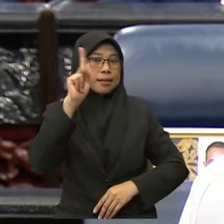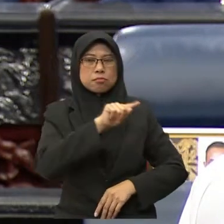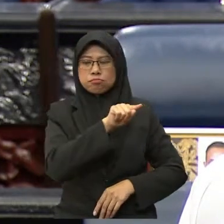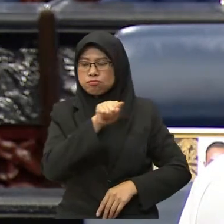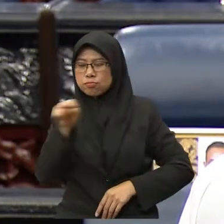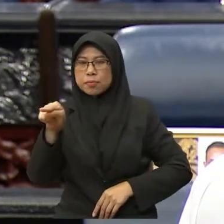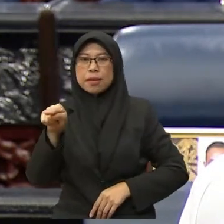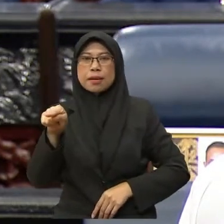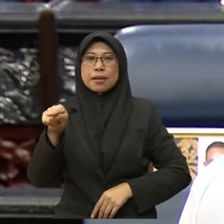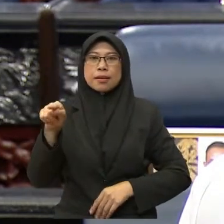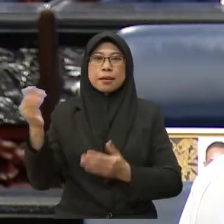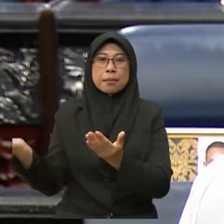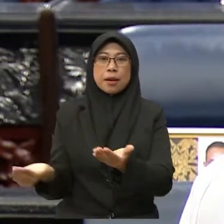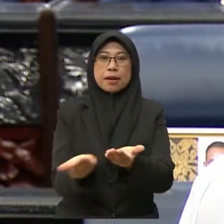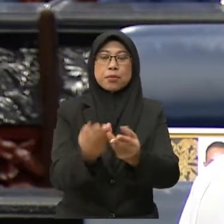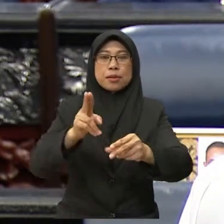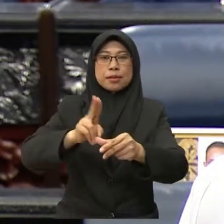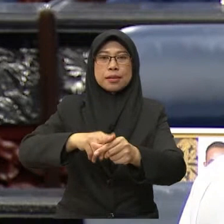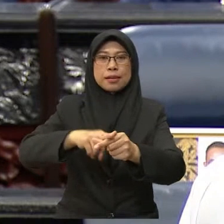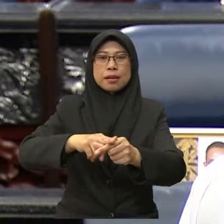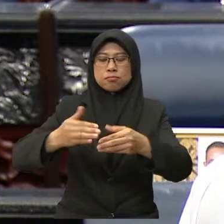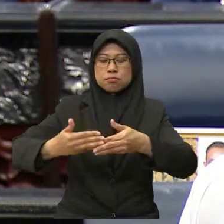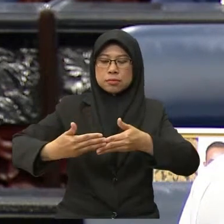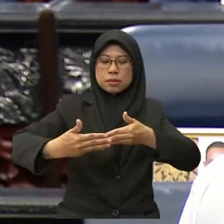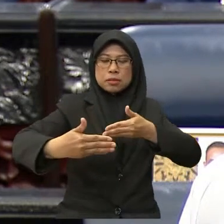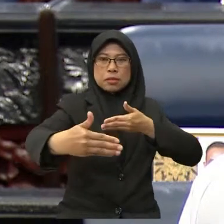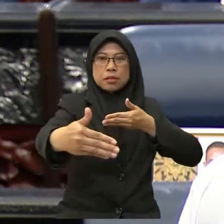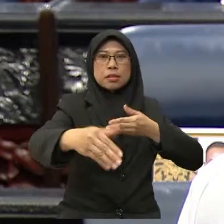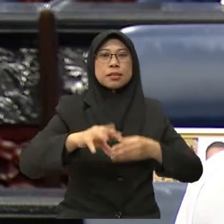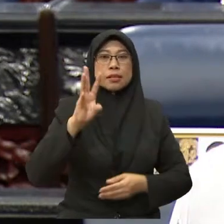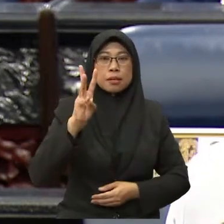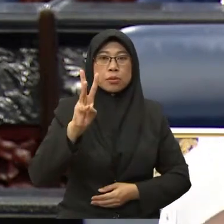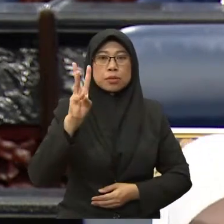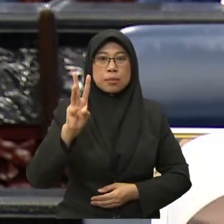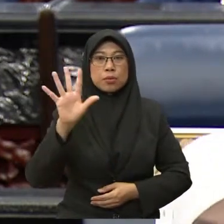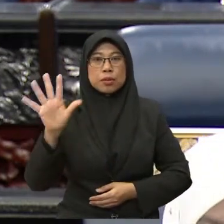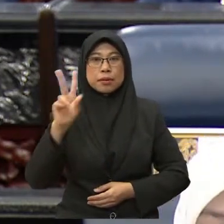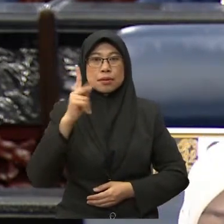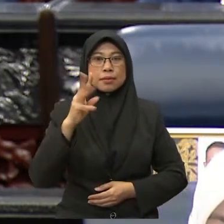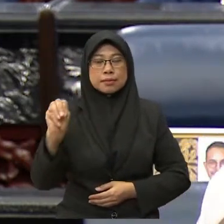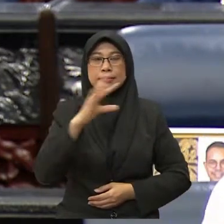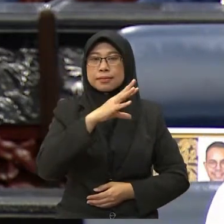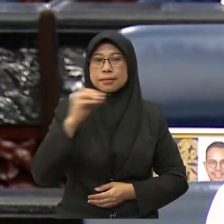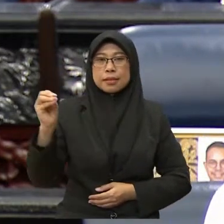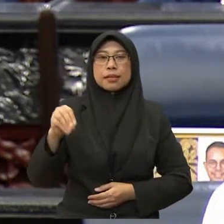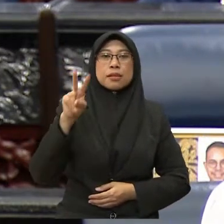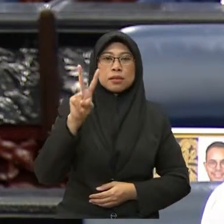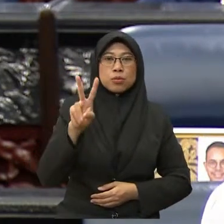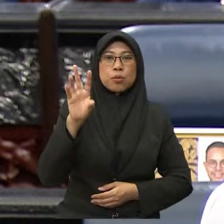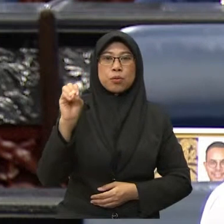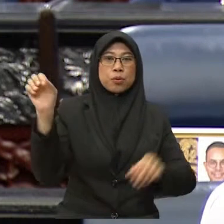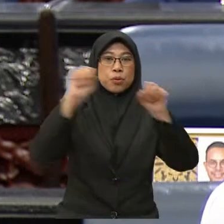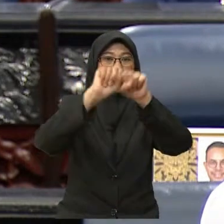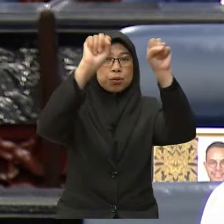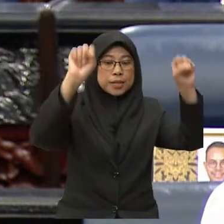hingga ke Pelabuhan Kelang di Selangor dengan jajaran sepanjang 665 km serta 20 buah